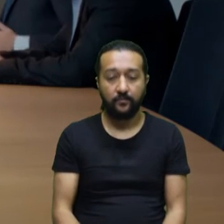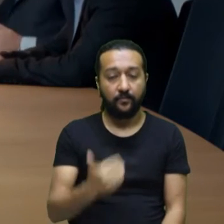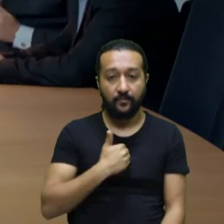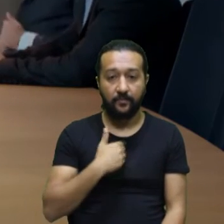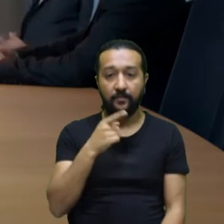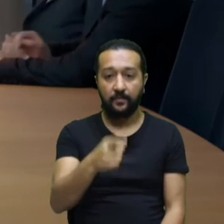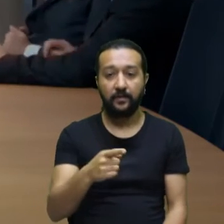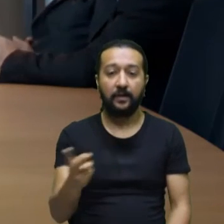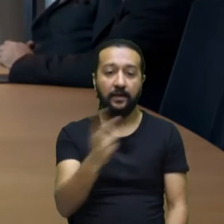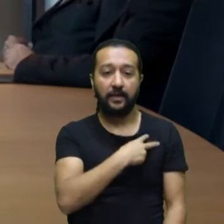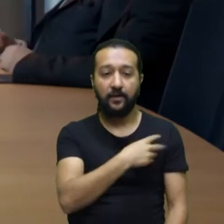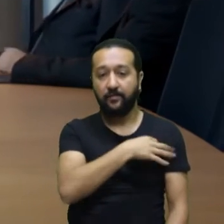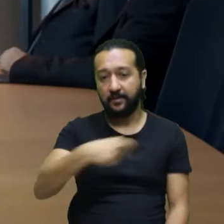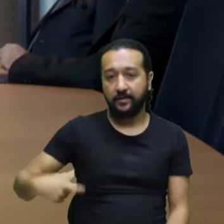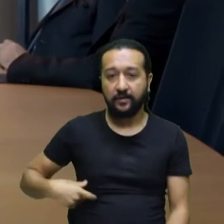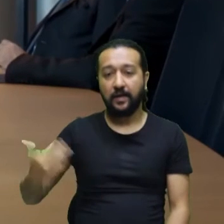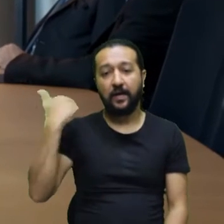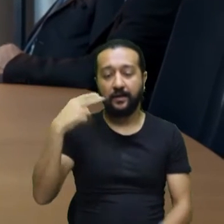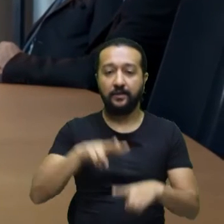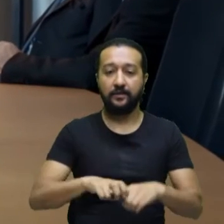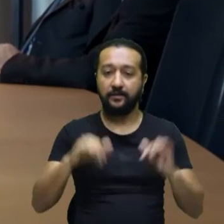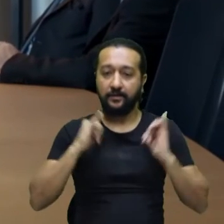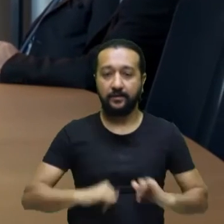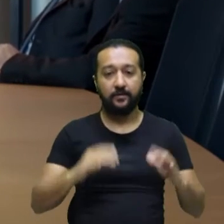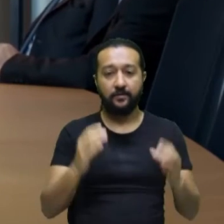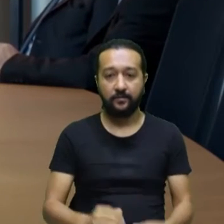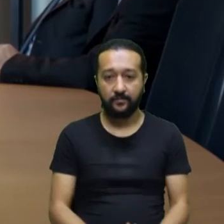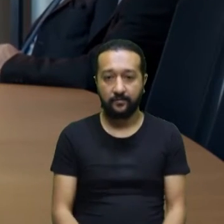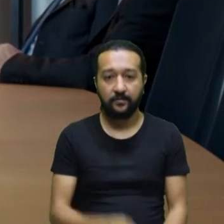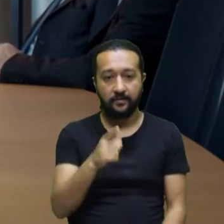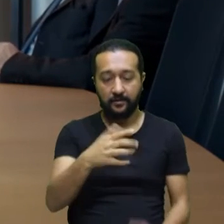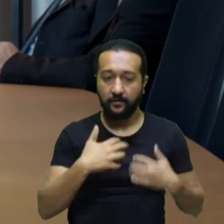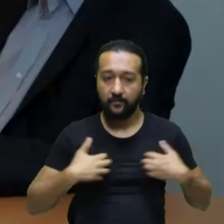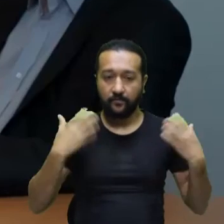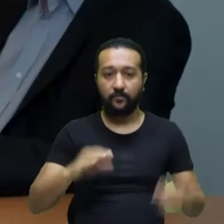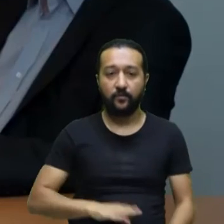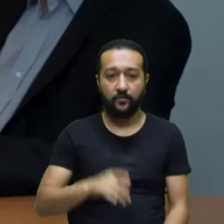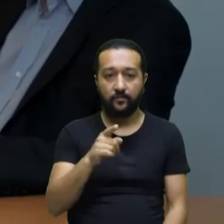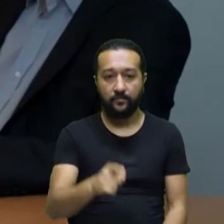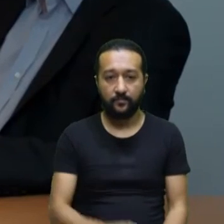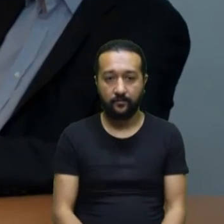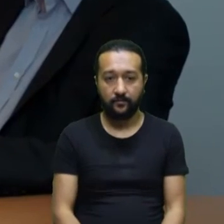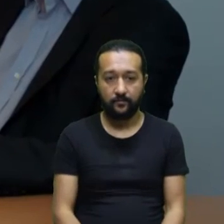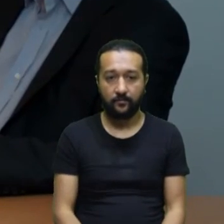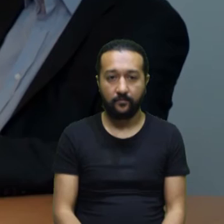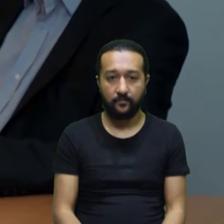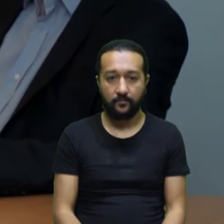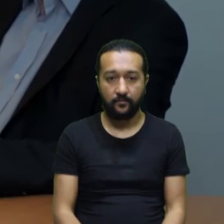Ben de kemerimi takar, arkama yaslanırım. Sana güveniyorum oğlum.